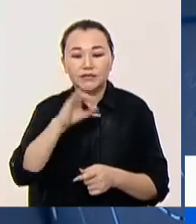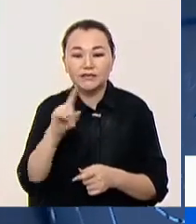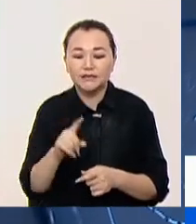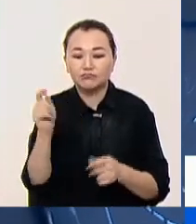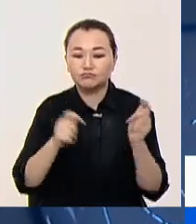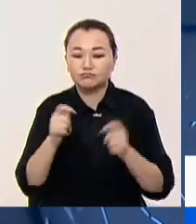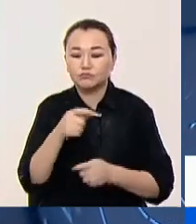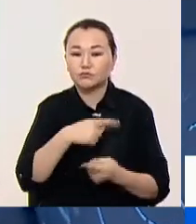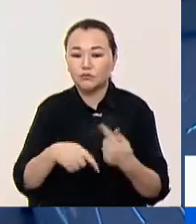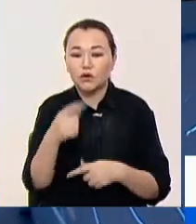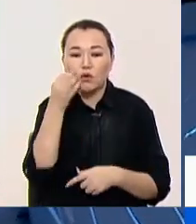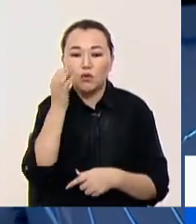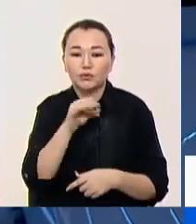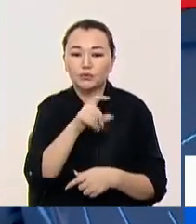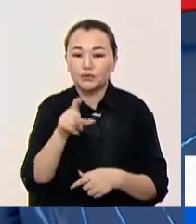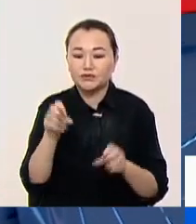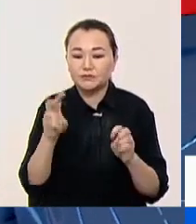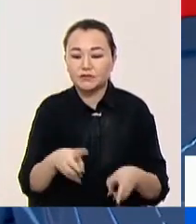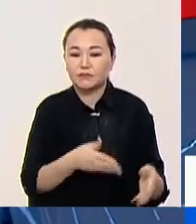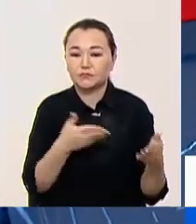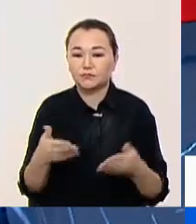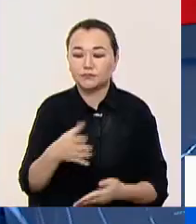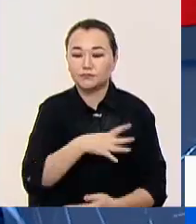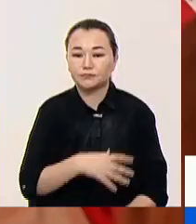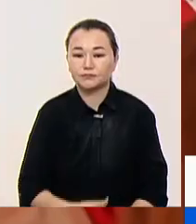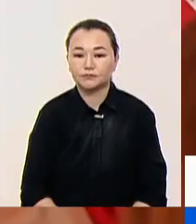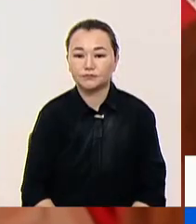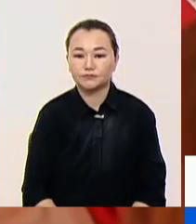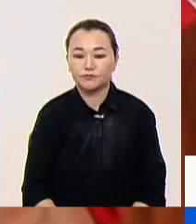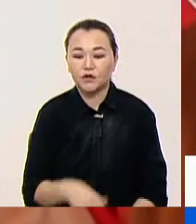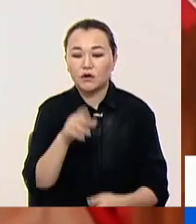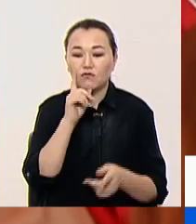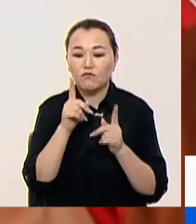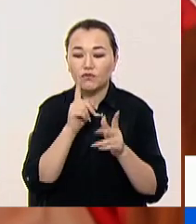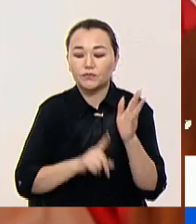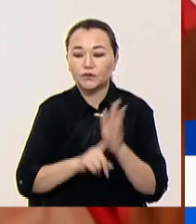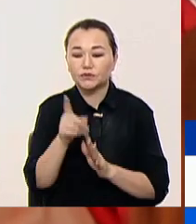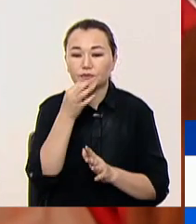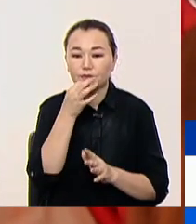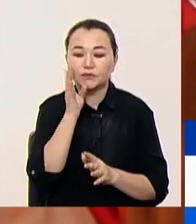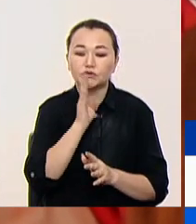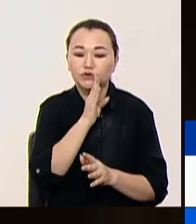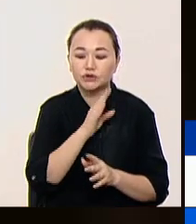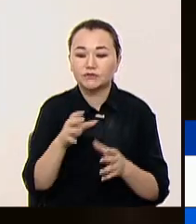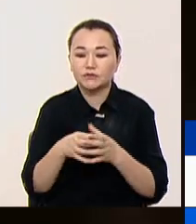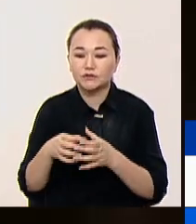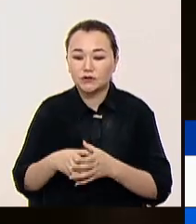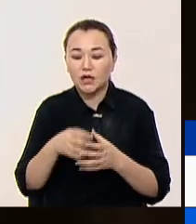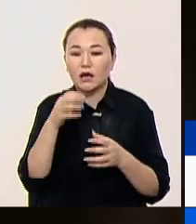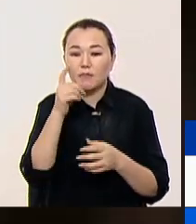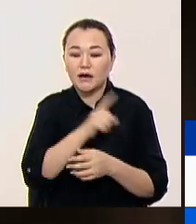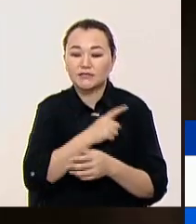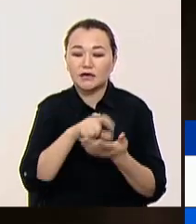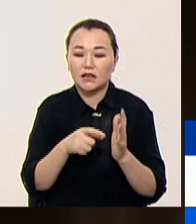кәсіпкерлік саласының білікті мамандары арнайы шақырылды. Форум басталмас бұрын қыз-келіншектер топ-топқа бөлініп шеберлік